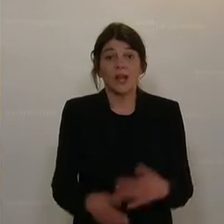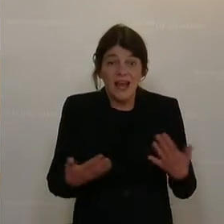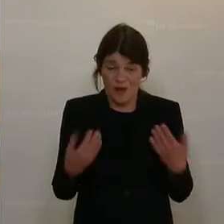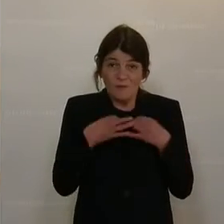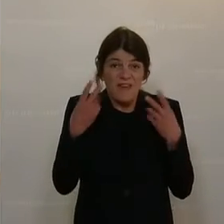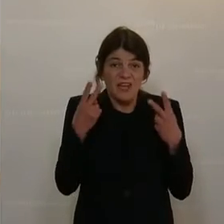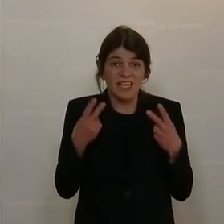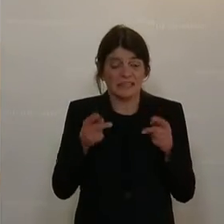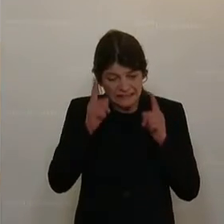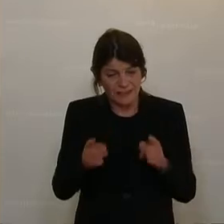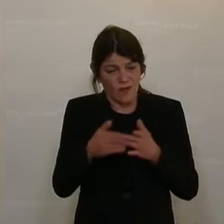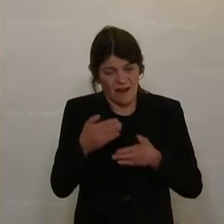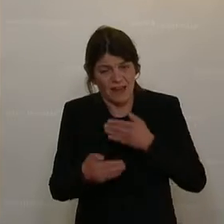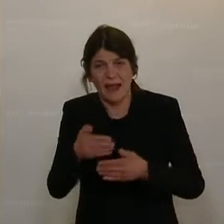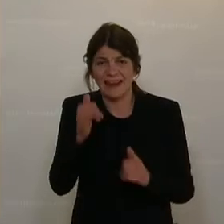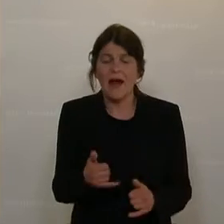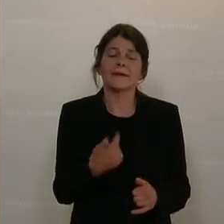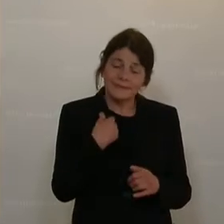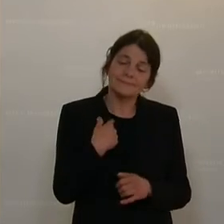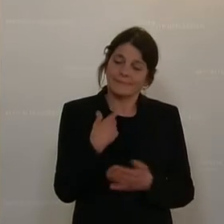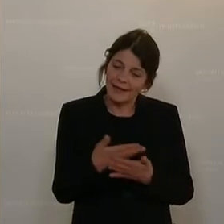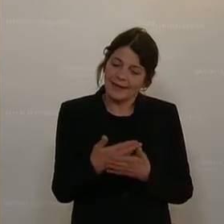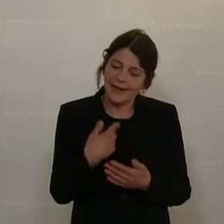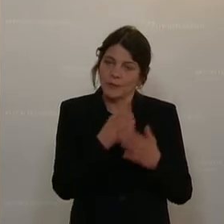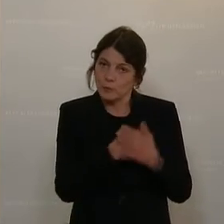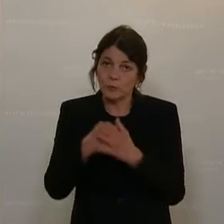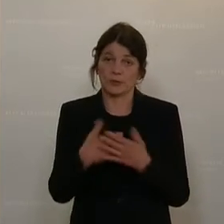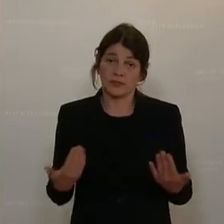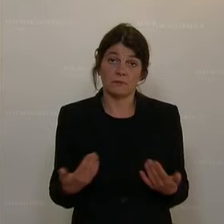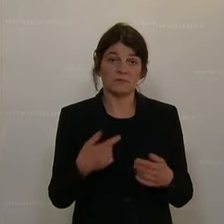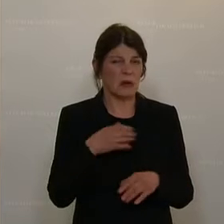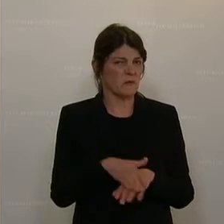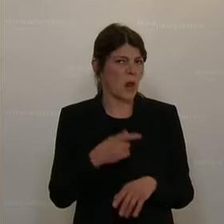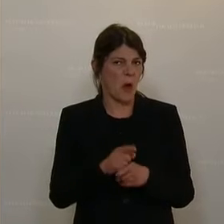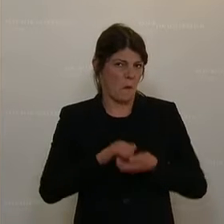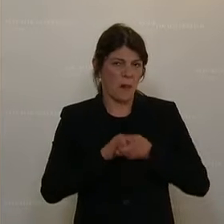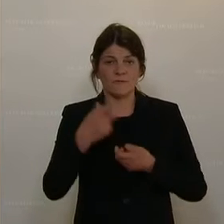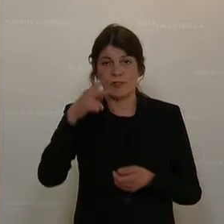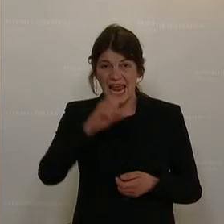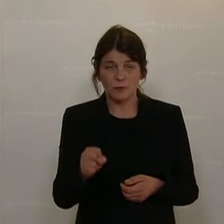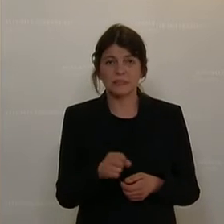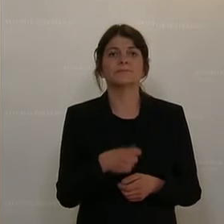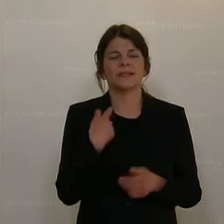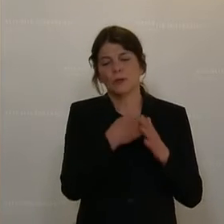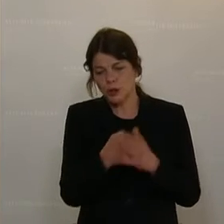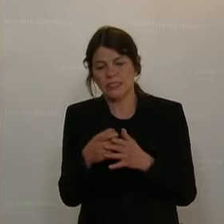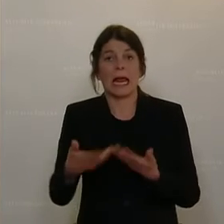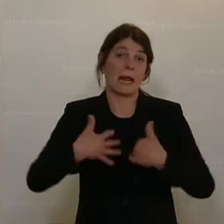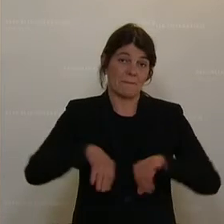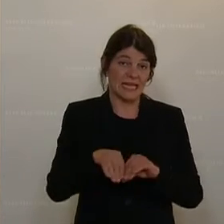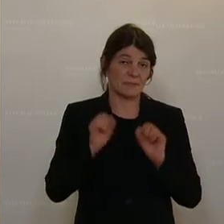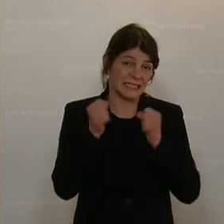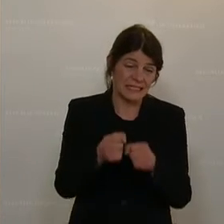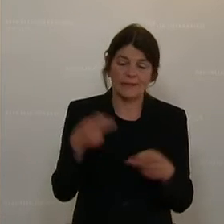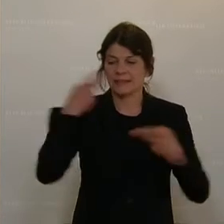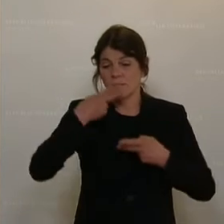Mir ist wichtig, dass es weitergeht, daher unterstütze ich, genauso wie ich annehme, die Kollegen von den NEOS, diese gemeinsame